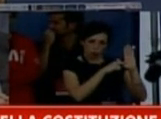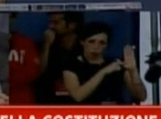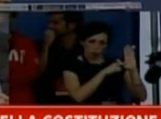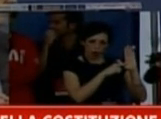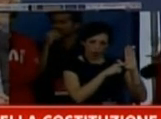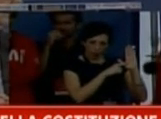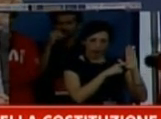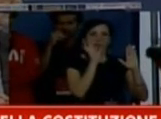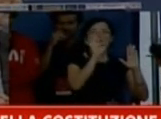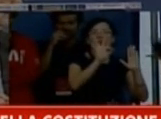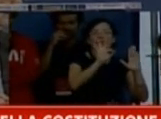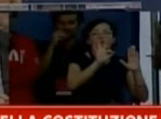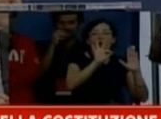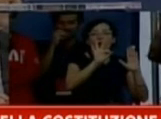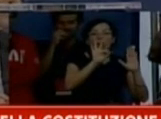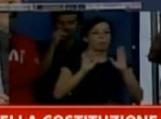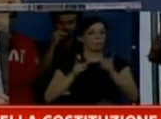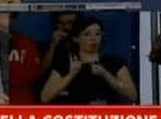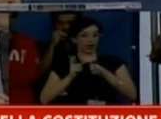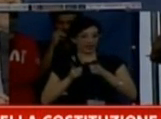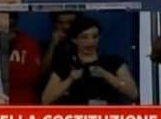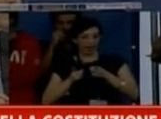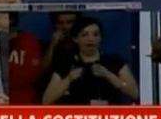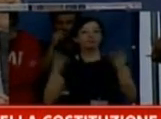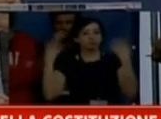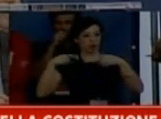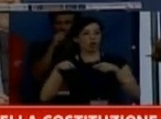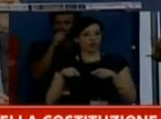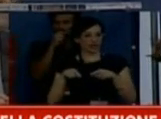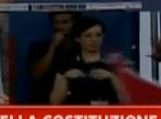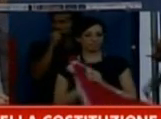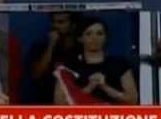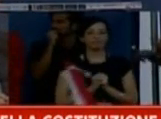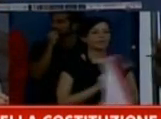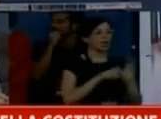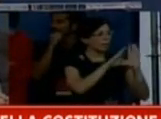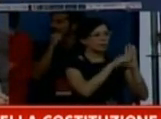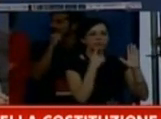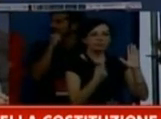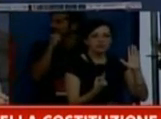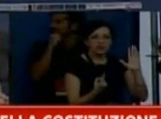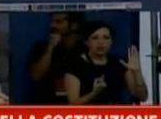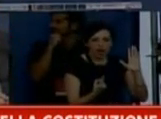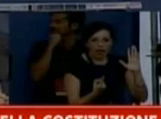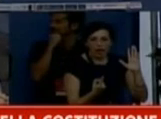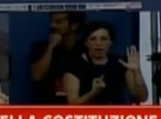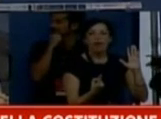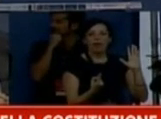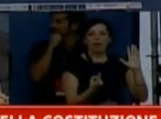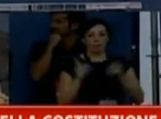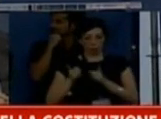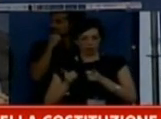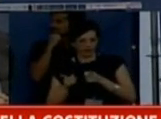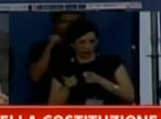la politica. Che cosa prevede la nostra Costituzione? Prevede che la politica, per